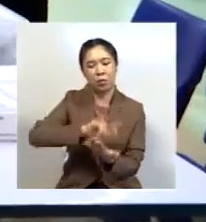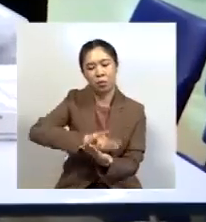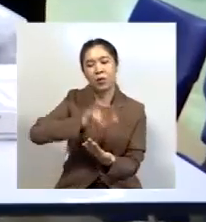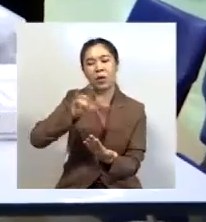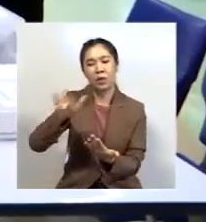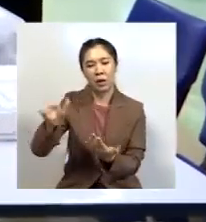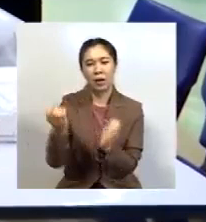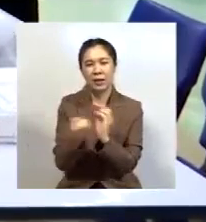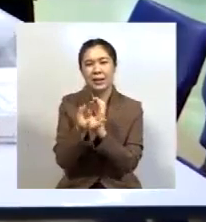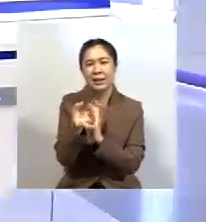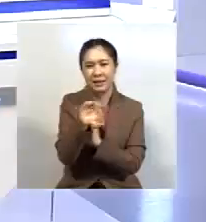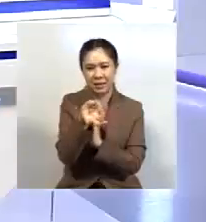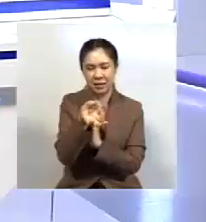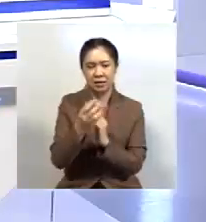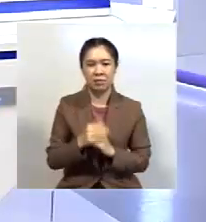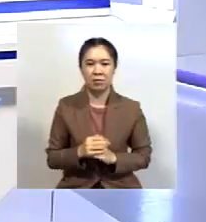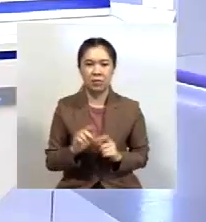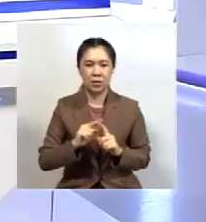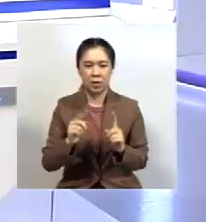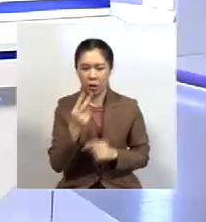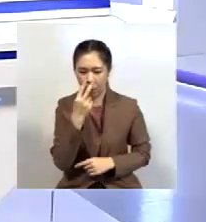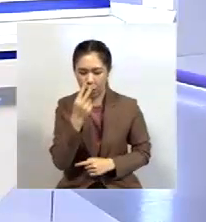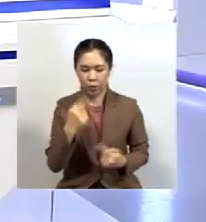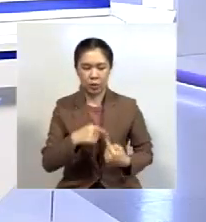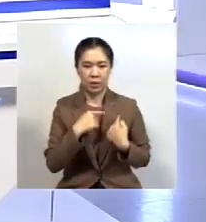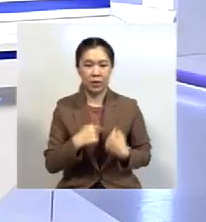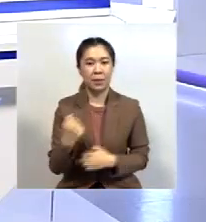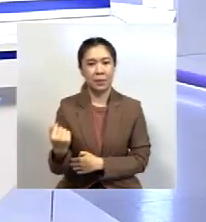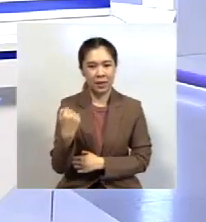นะครับกระทบกันนิดนึงเนี่ยอาจจะต้องดูเพื่อความมั่นใจ